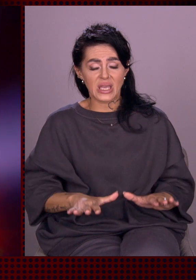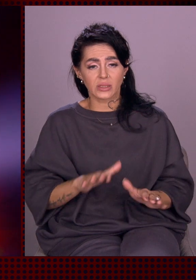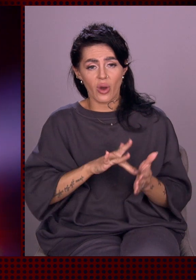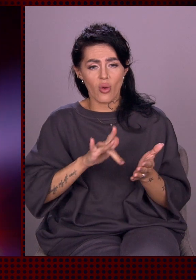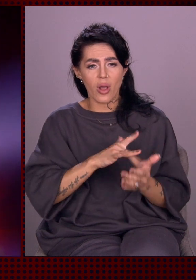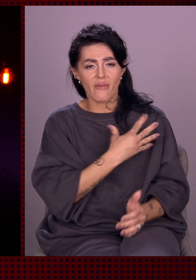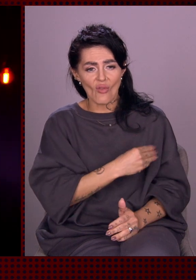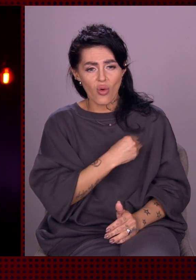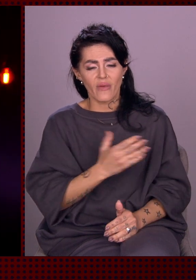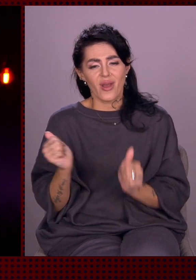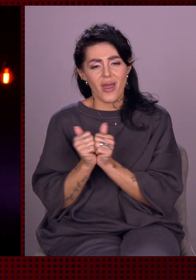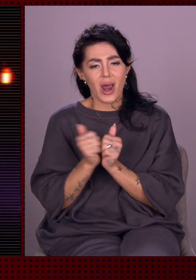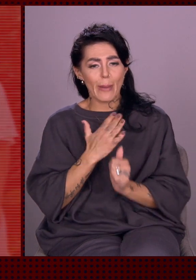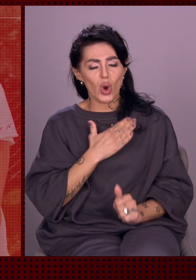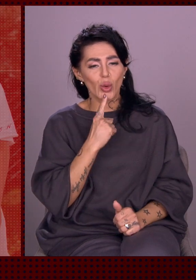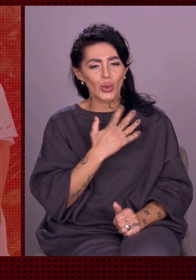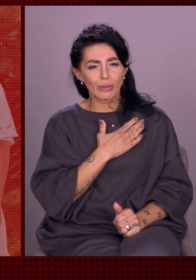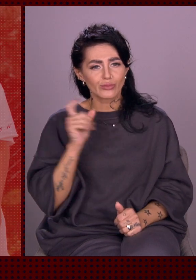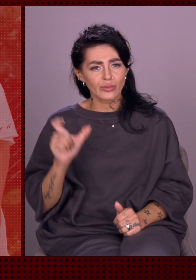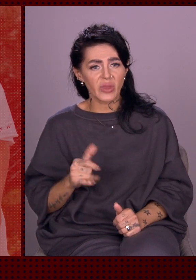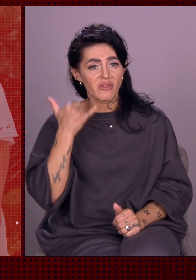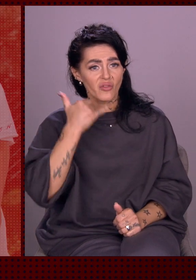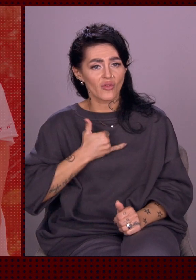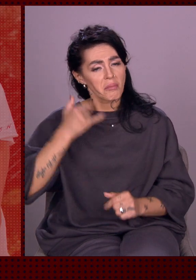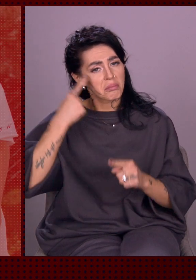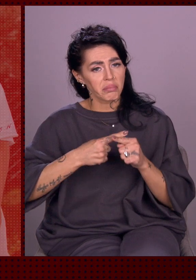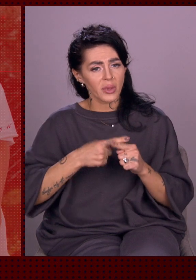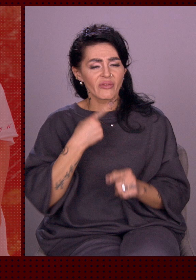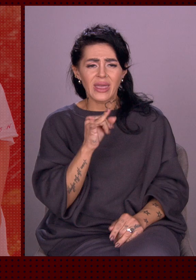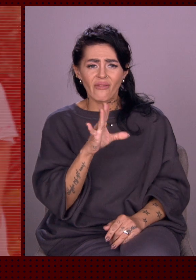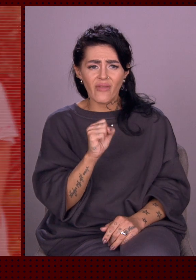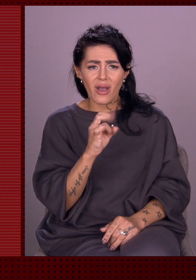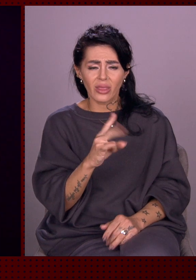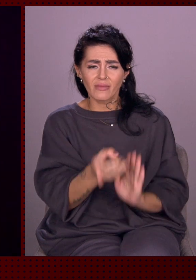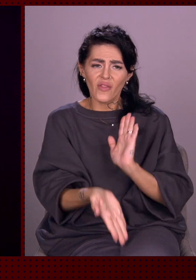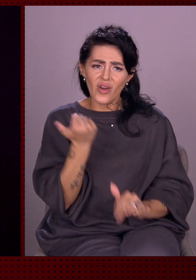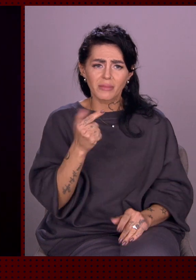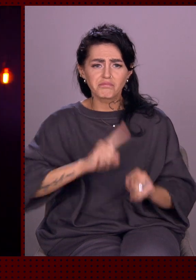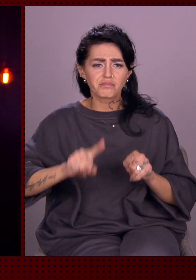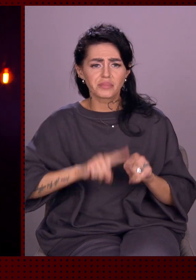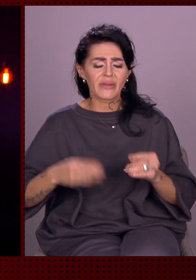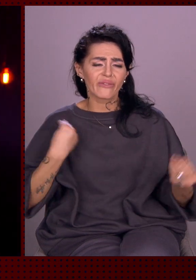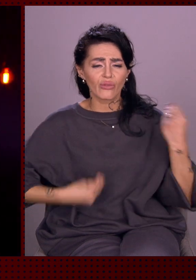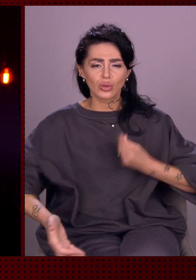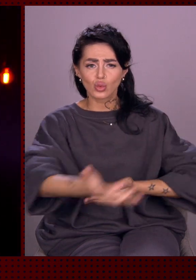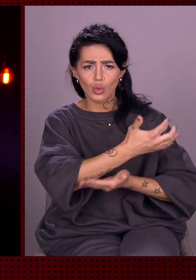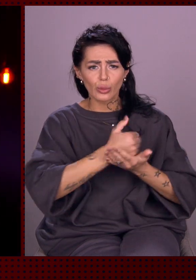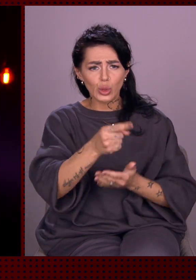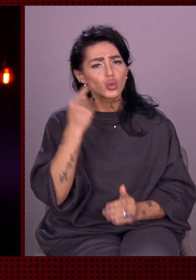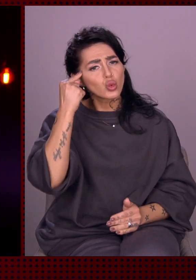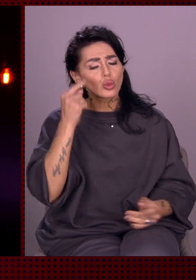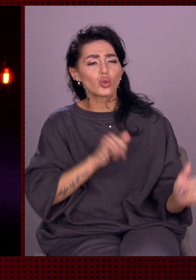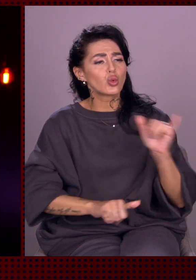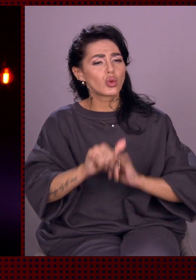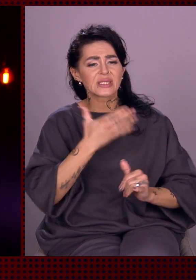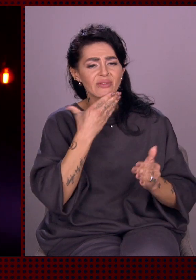моя кохана людина. Дзвонить мій брат і каже, Іван, вставай бігом, збирай речі, думай, куди ти відвезеш